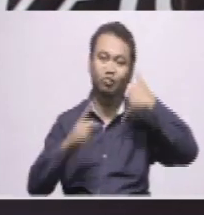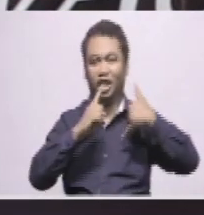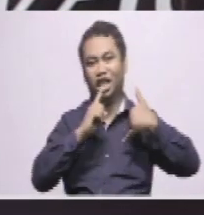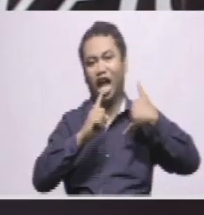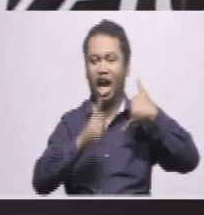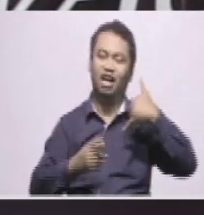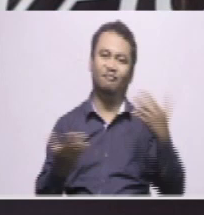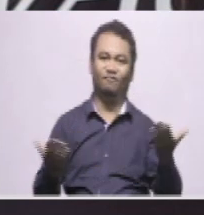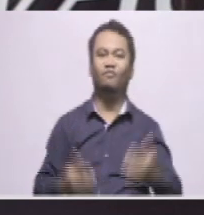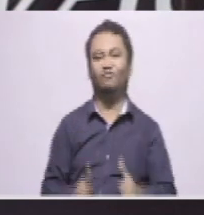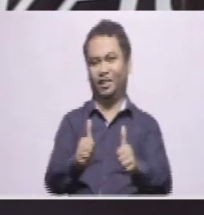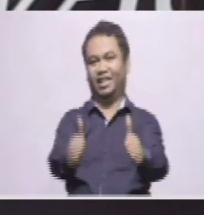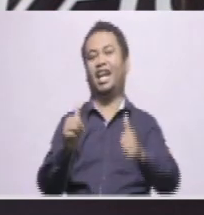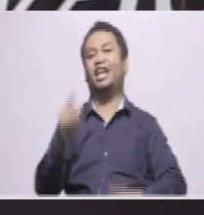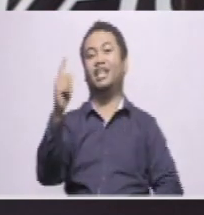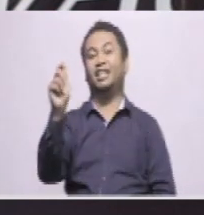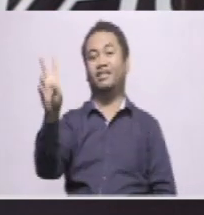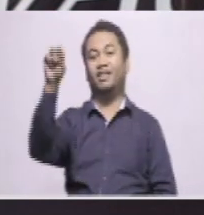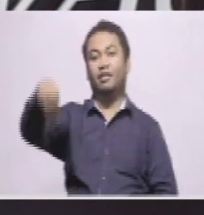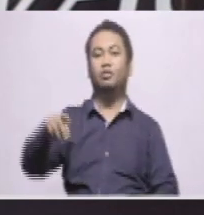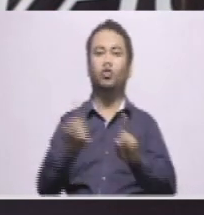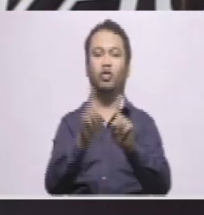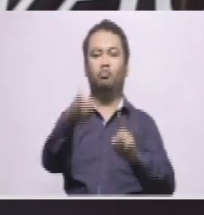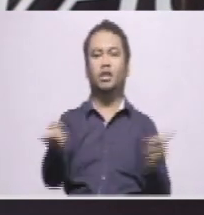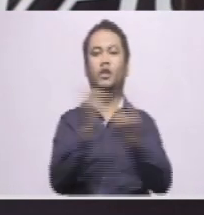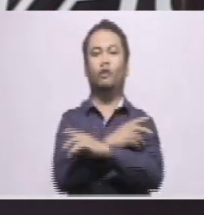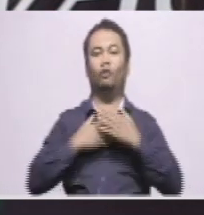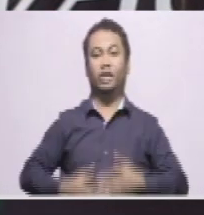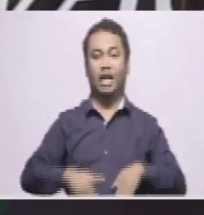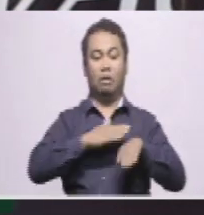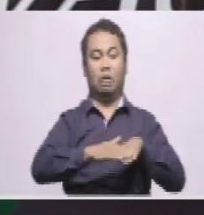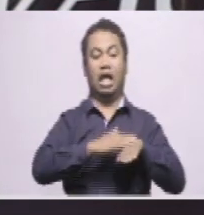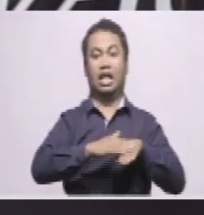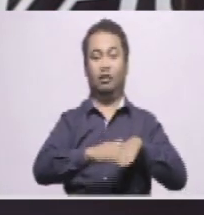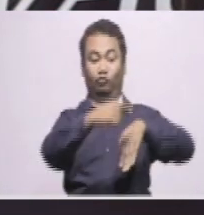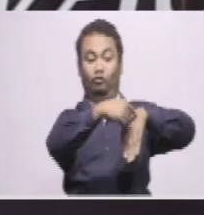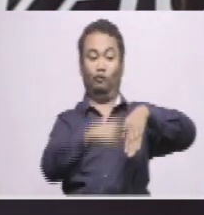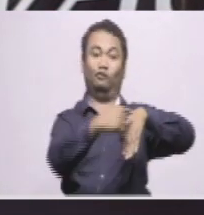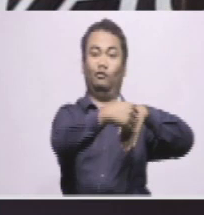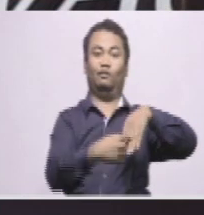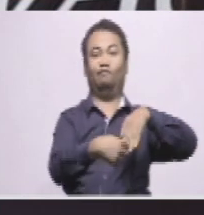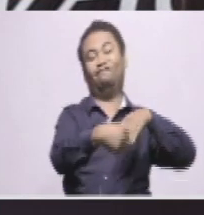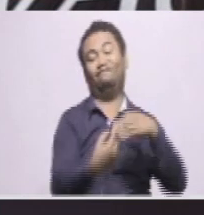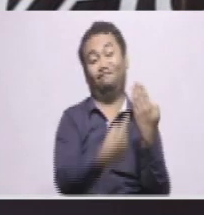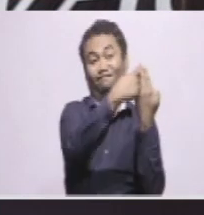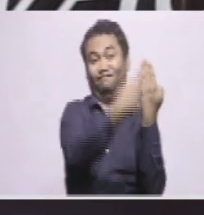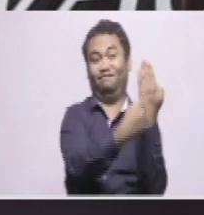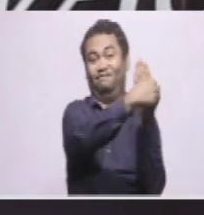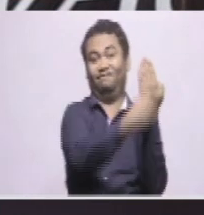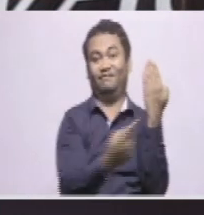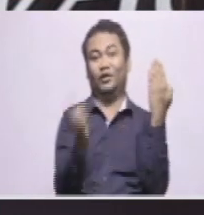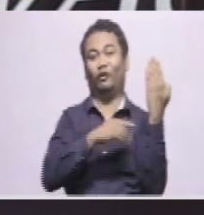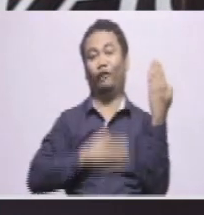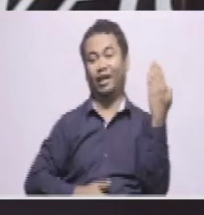ny tombon-dany ho an'ny televiziona malagasy misy ny solotena rehetra manerana ny distrika. Iverina eto Antananarivo renivohitra isika